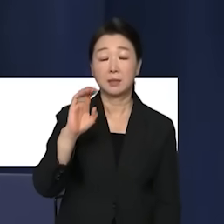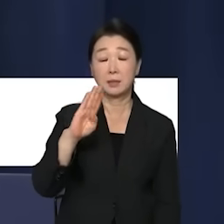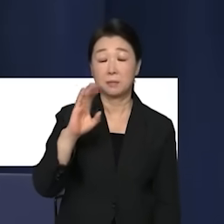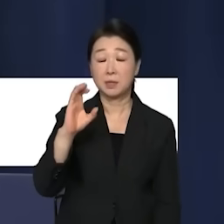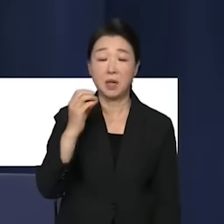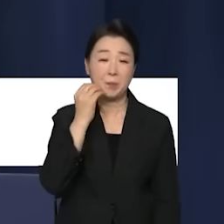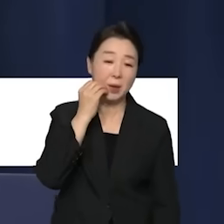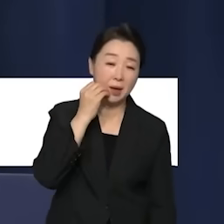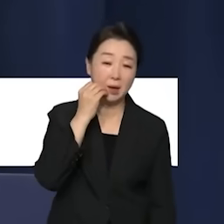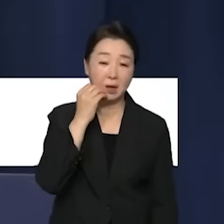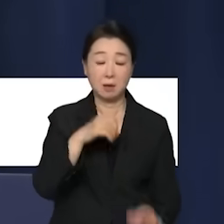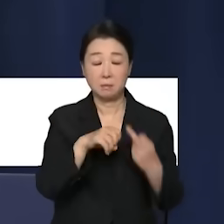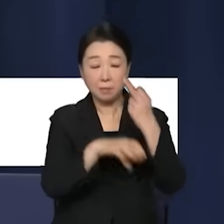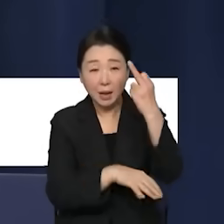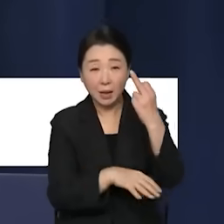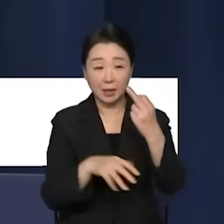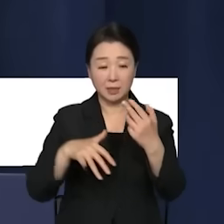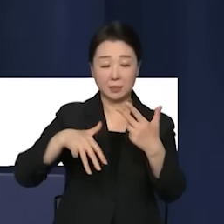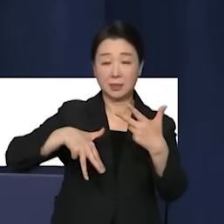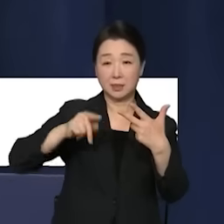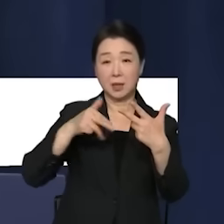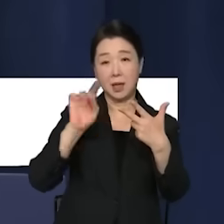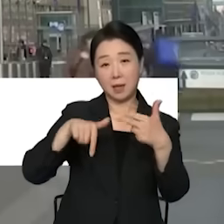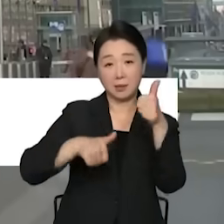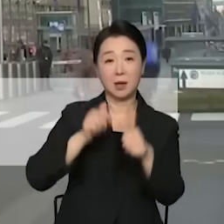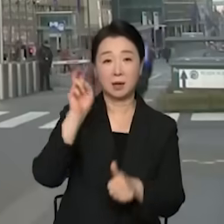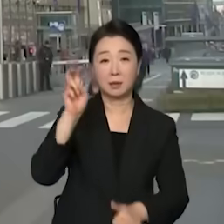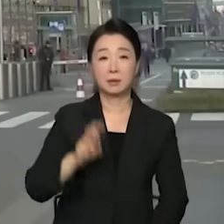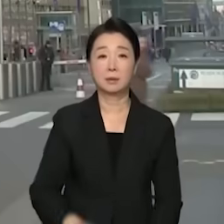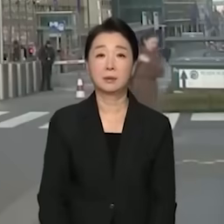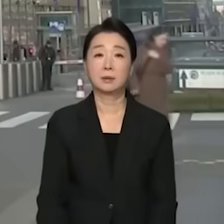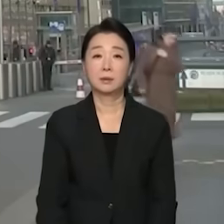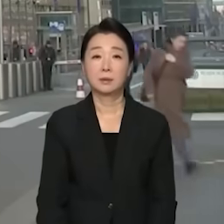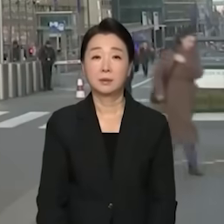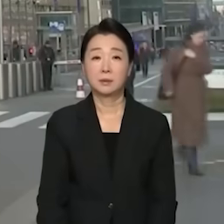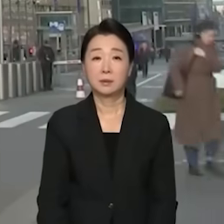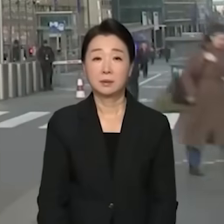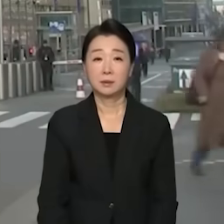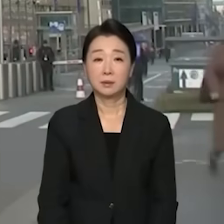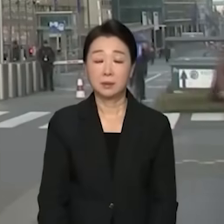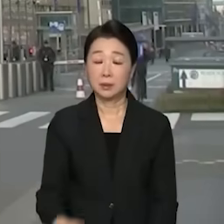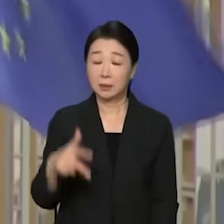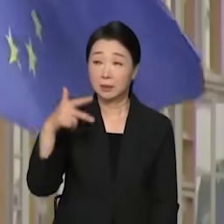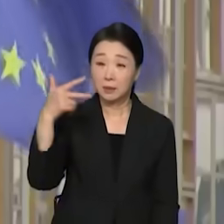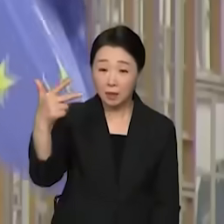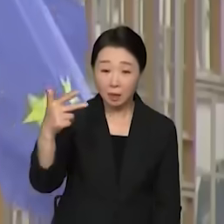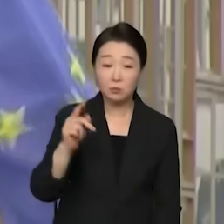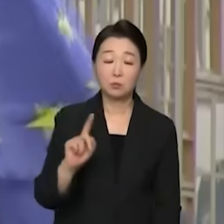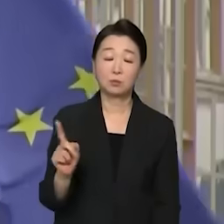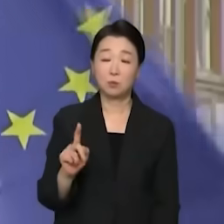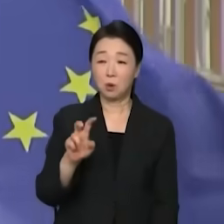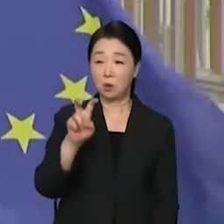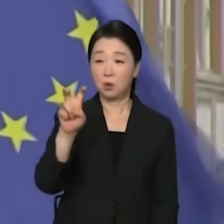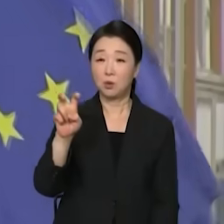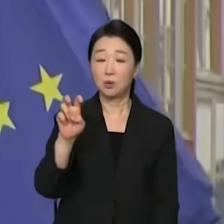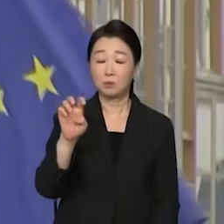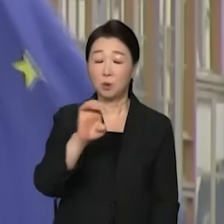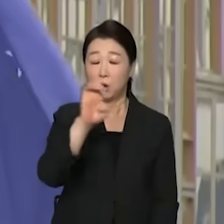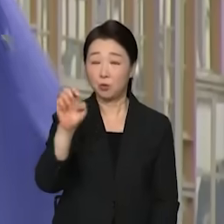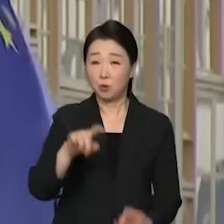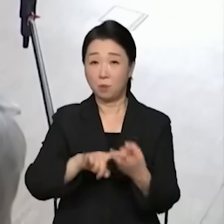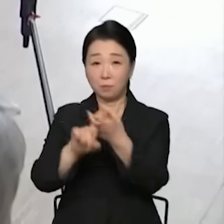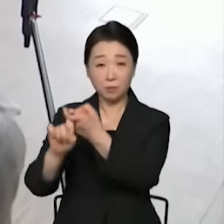또는 7차 핵실험 등이 예상됩니다. 이런 가운데 다음 주 호세프 보렐 유럽연합 외교안보